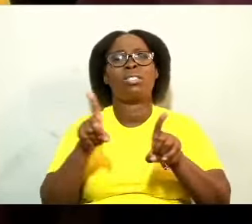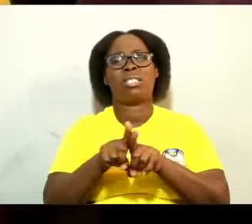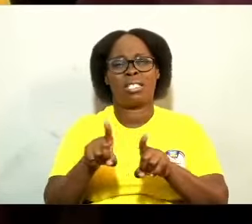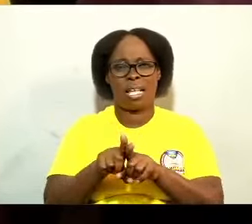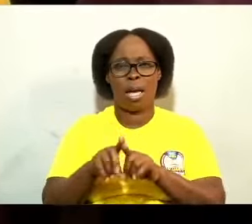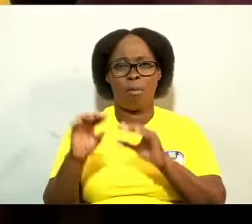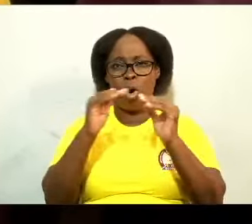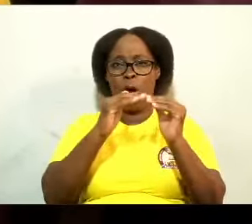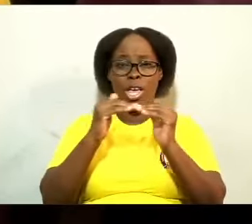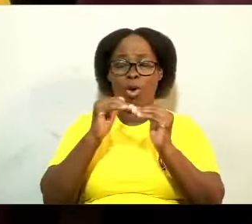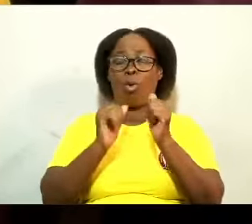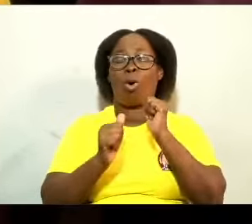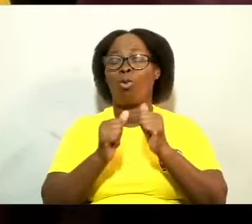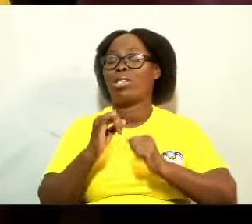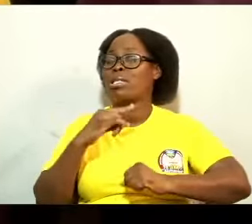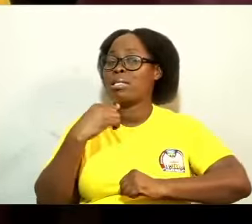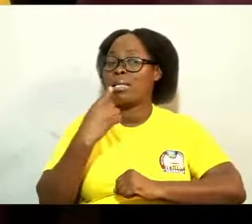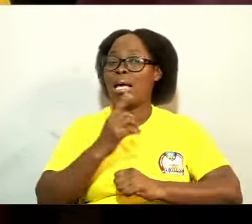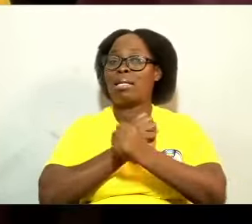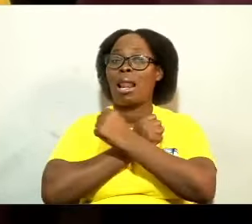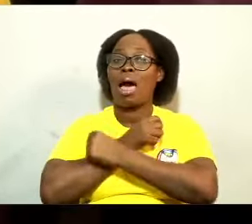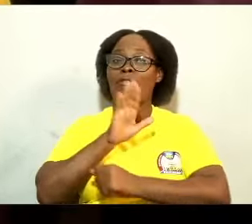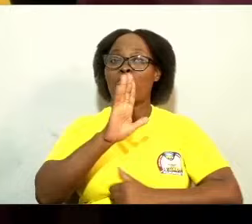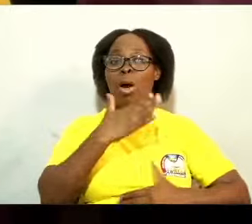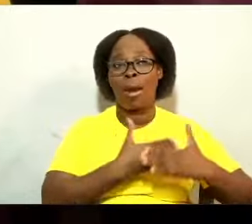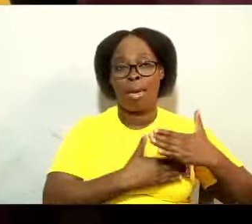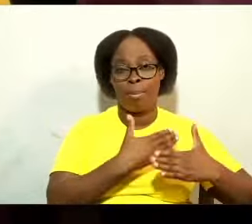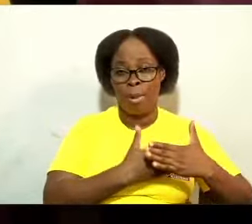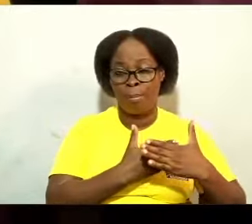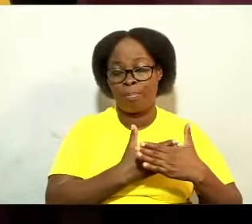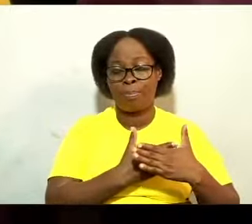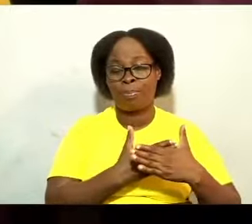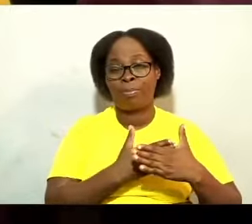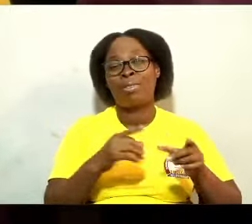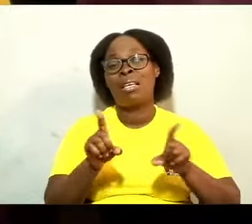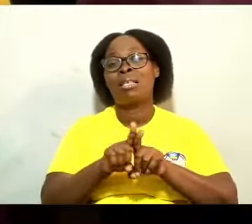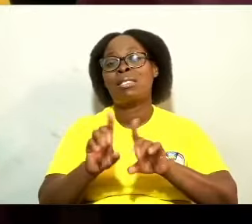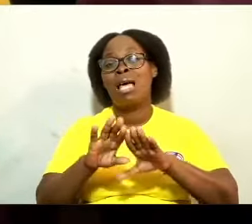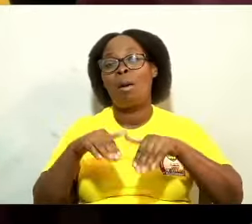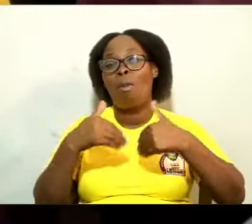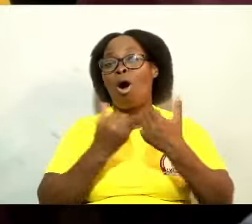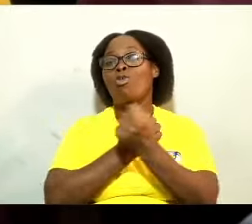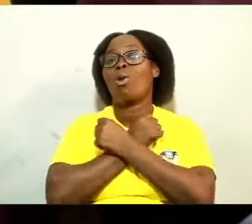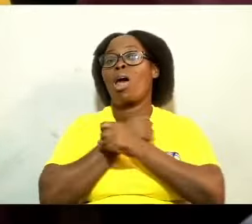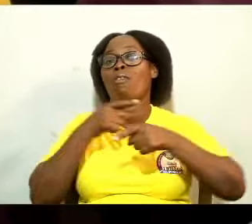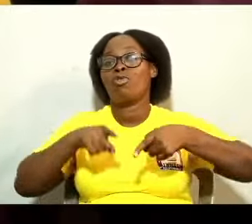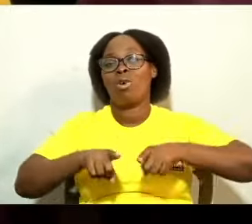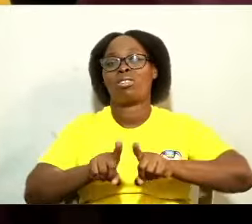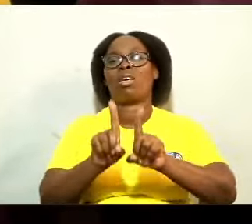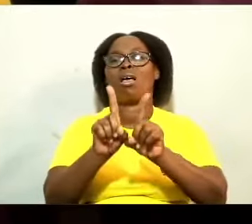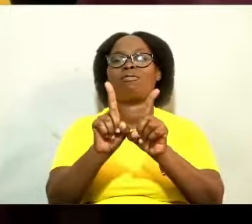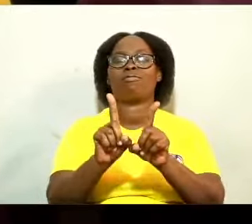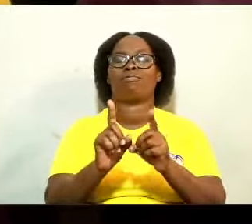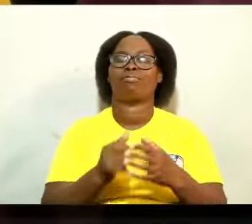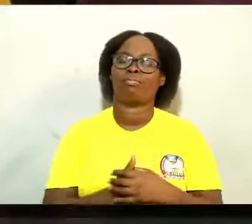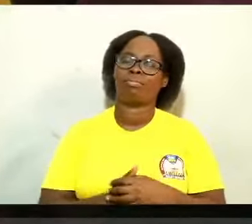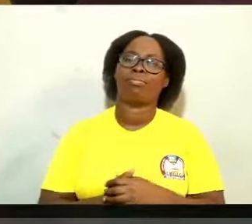ni upendo. Mpende jirani yako kama nafsi yako.